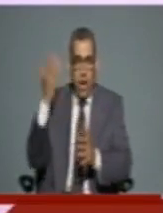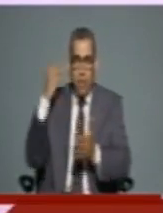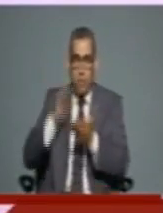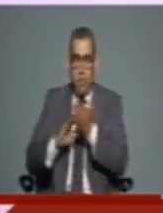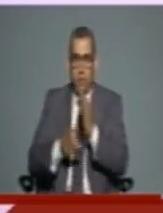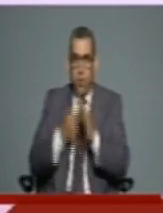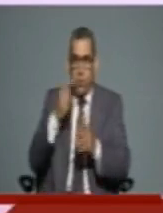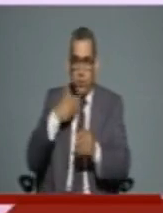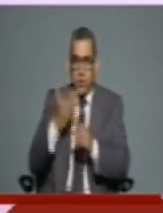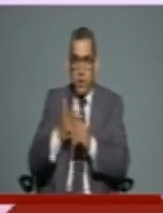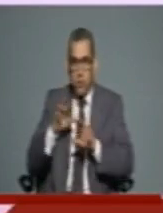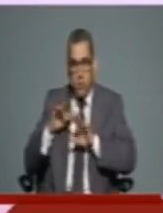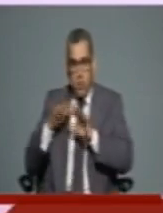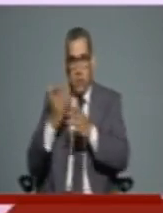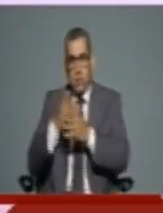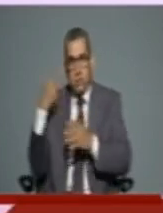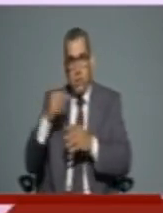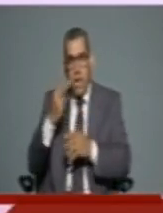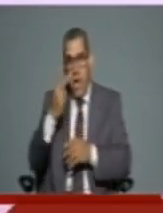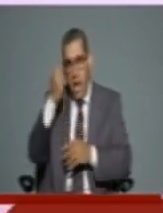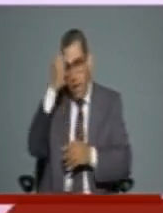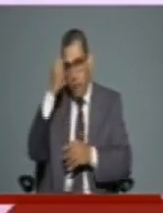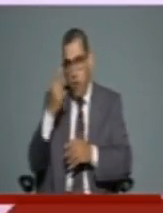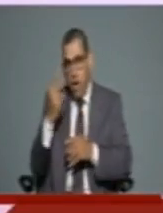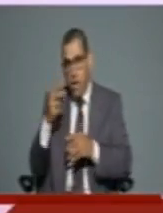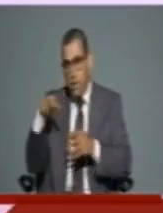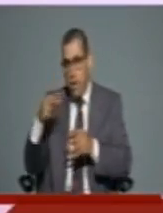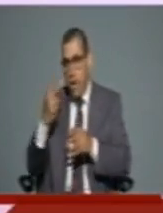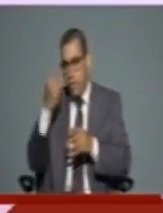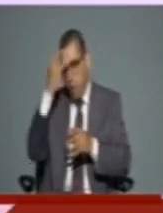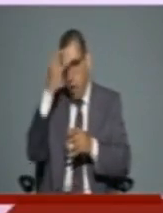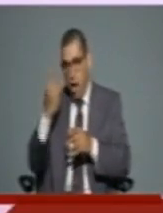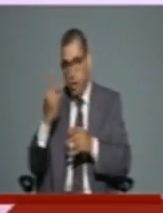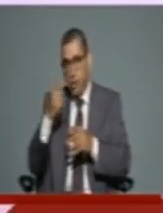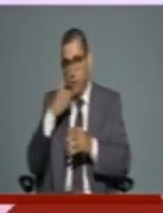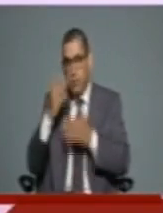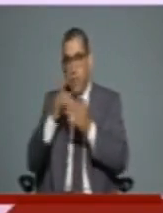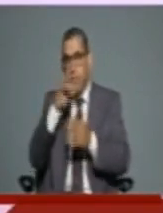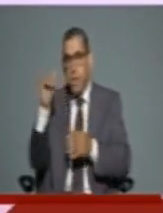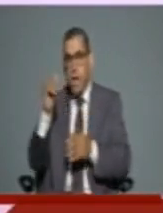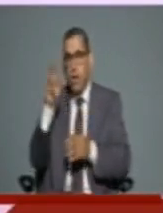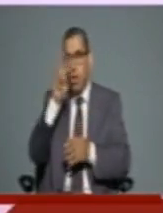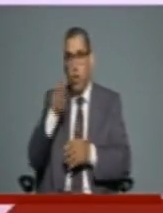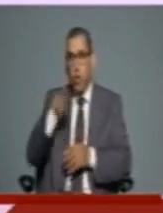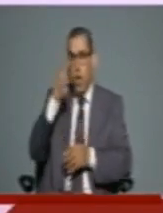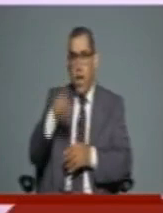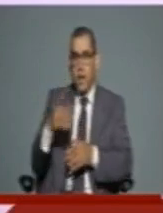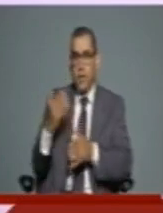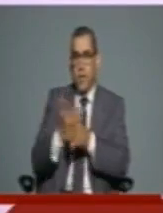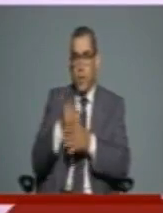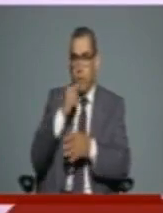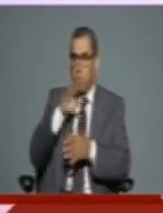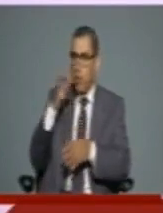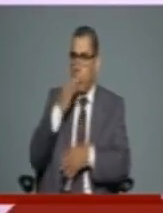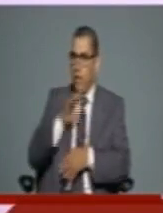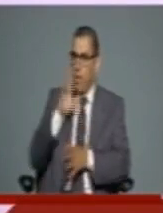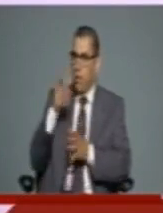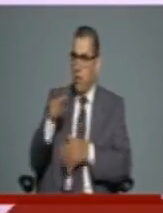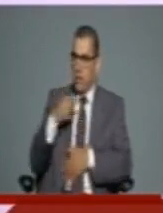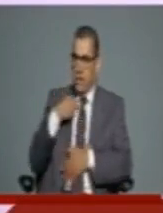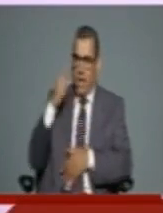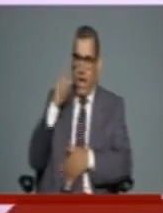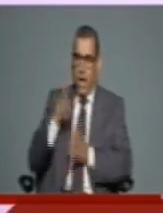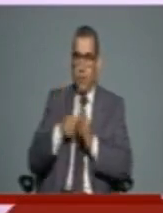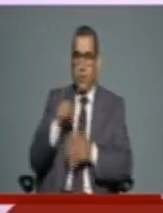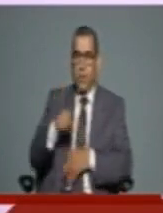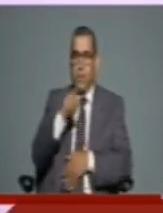في 2008-2010 لما وصل $100 كانت حاجة مستغربة في العالم، ووصل